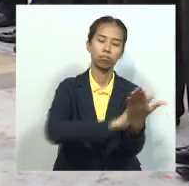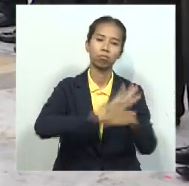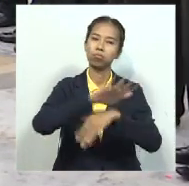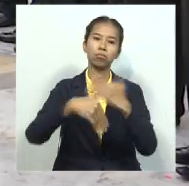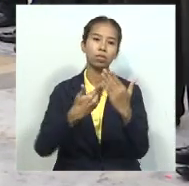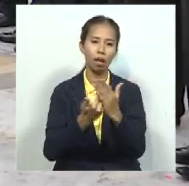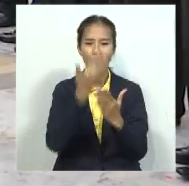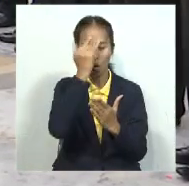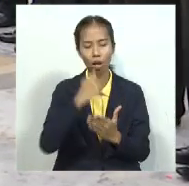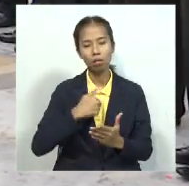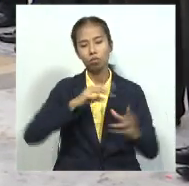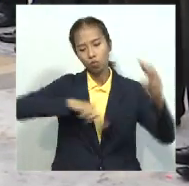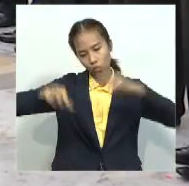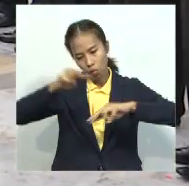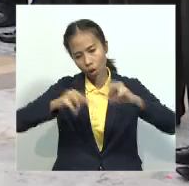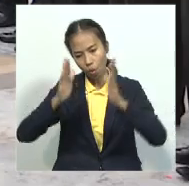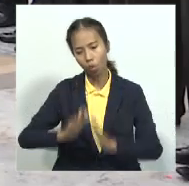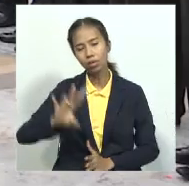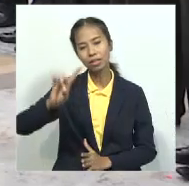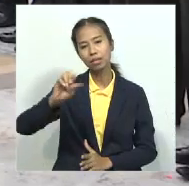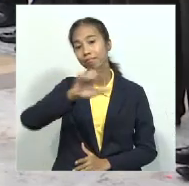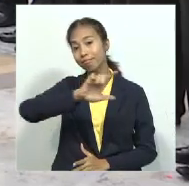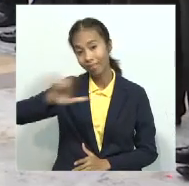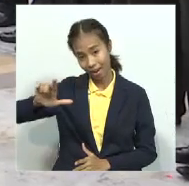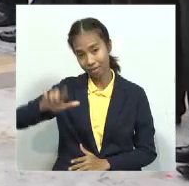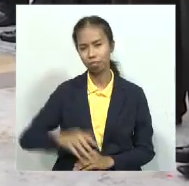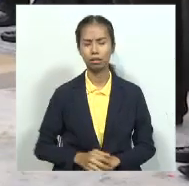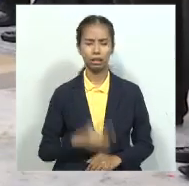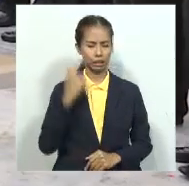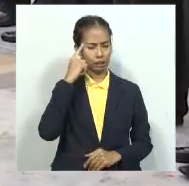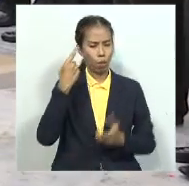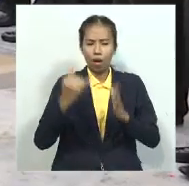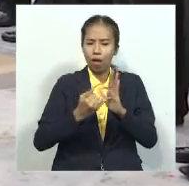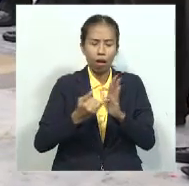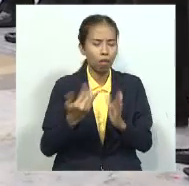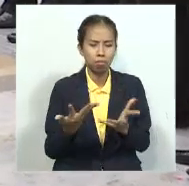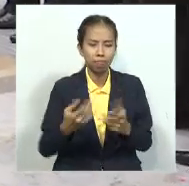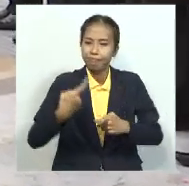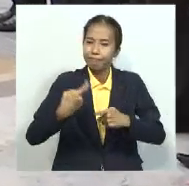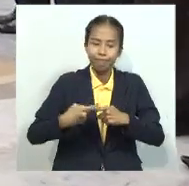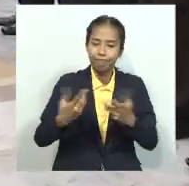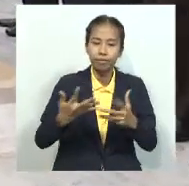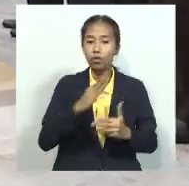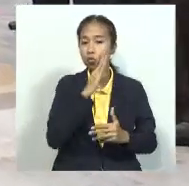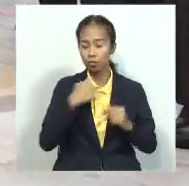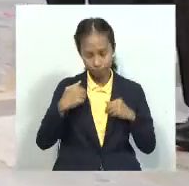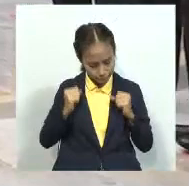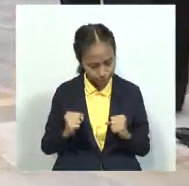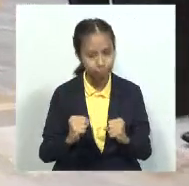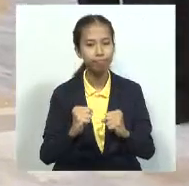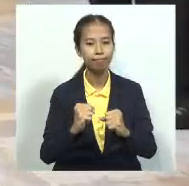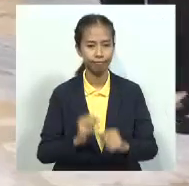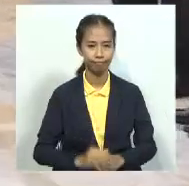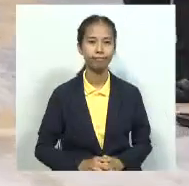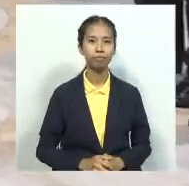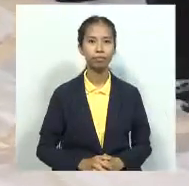คนที่ต้องดูแลทั้งหมดเกือบ70ล้านคนมันคงไม่ใช่เรื่องที่ง่ายแล้วก็คงไม่ใช่เรื่องที่ยากถ้าเราพยายามกันต่อไปนะครับ